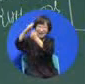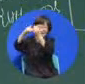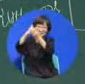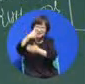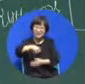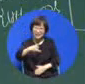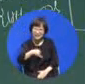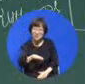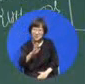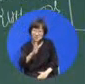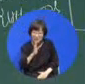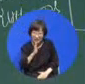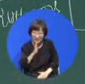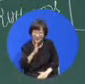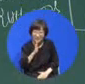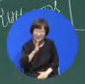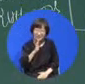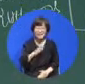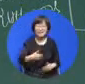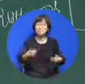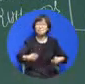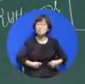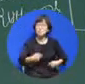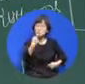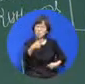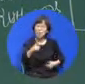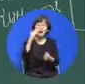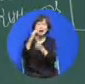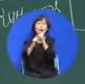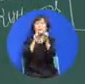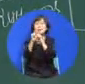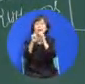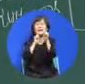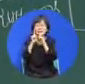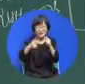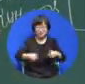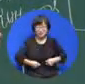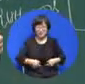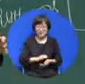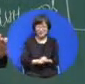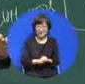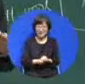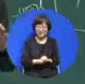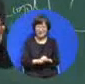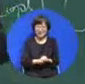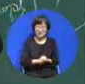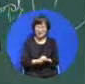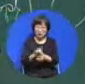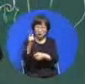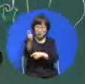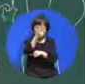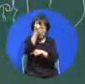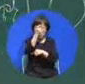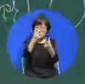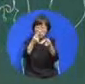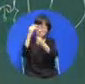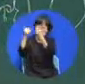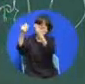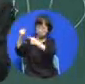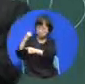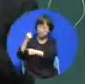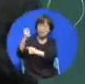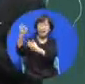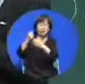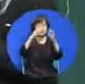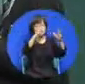하나님 말씀을 들어야 돼요. But if you are a child of God, a person of God, you have to listen to the word of God. 전 세계 살릴 수 있잖아요. For David,